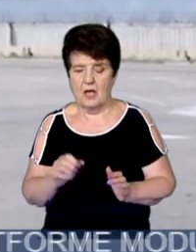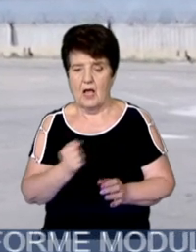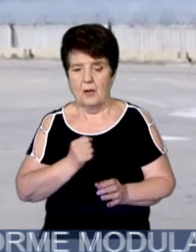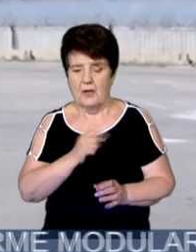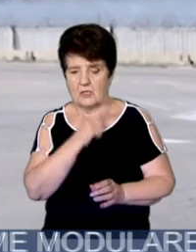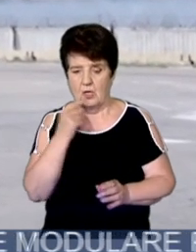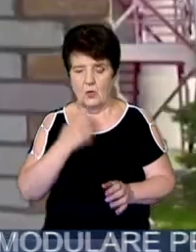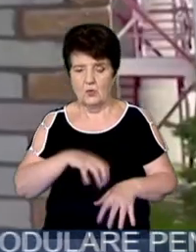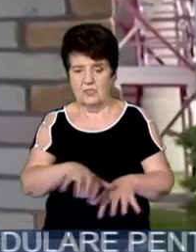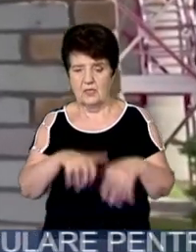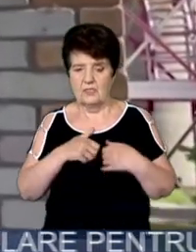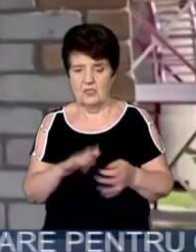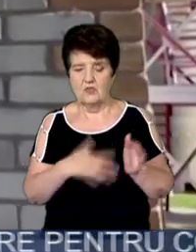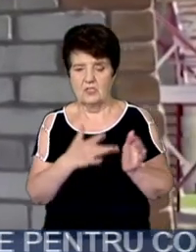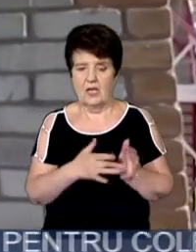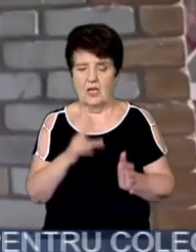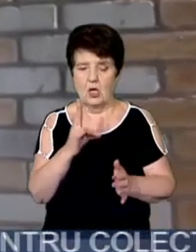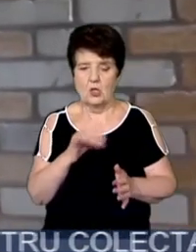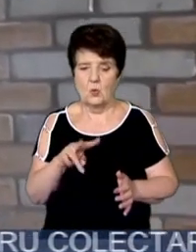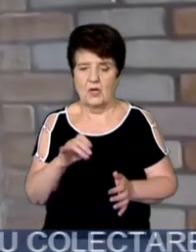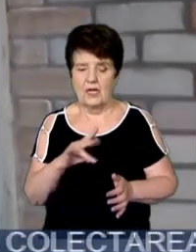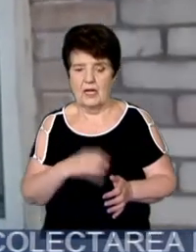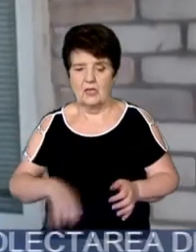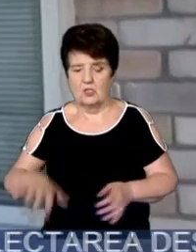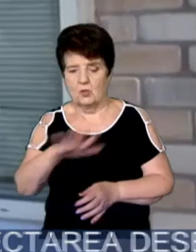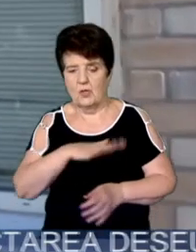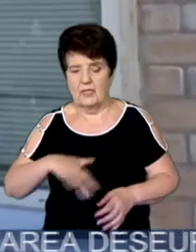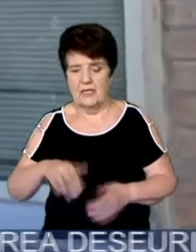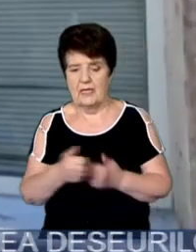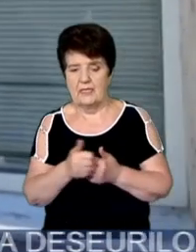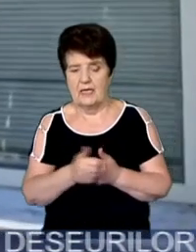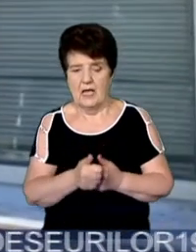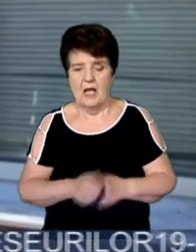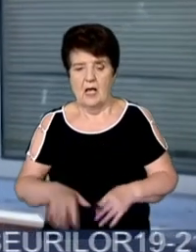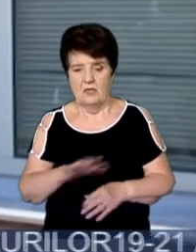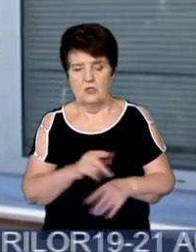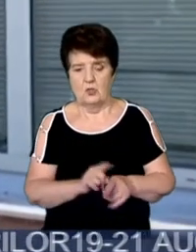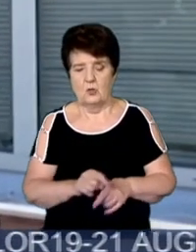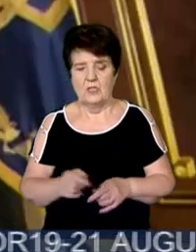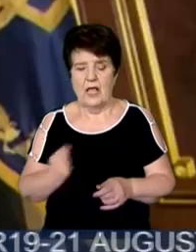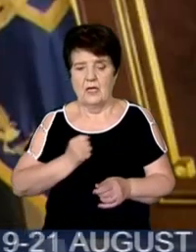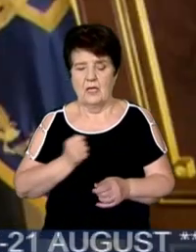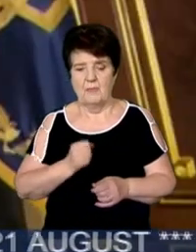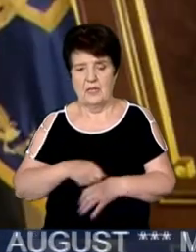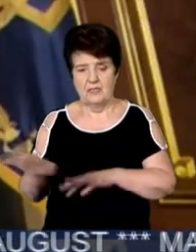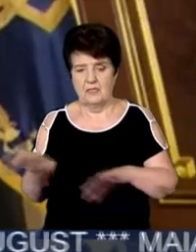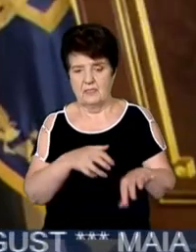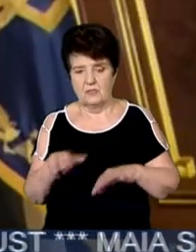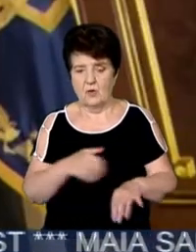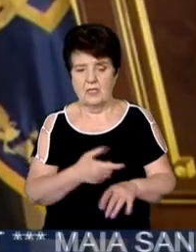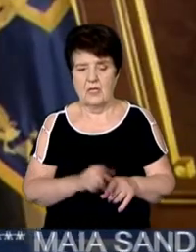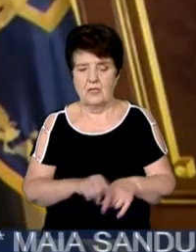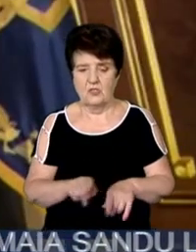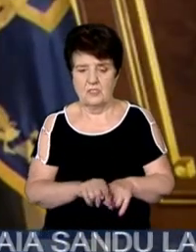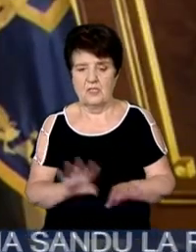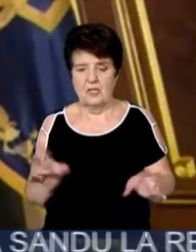se retragă de pe teritoriul centralei nucleare și din toate zonele învecinate și să își scoată de acolo echipamentele militare. Acest lucru trebuie